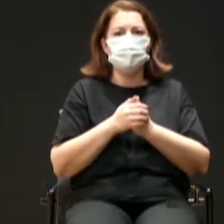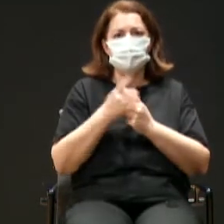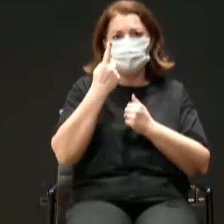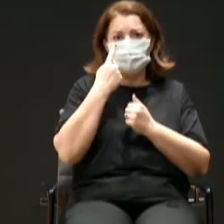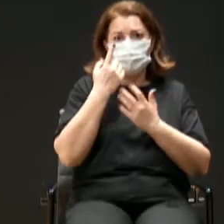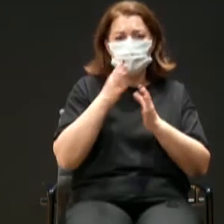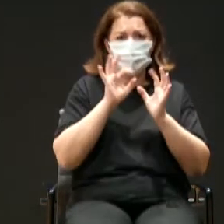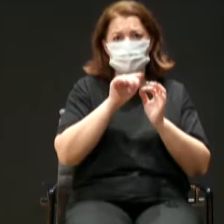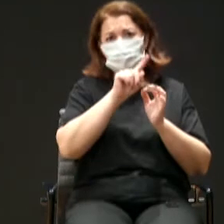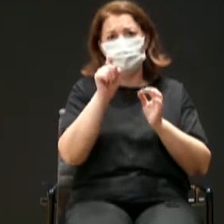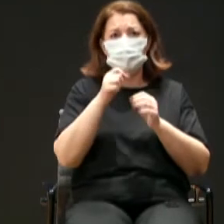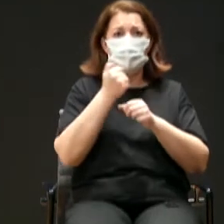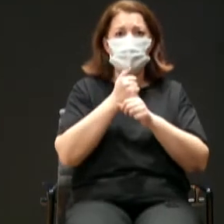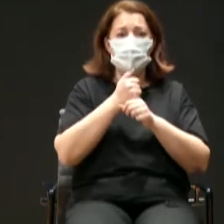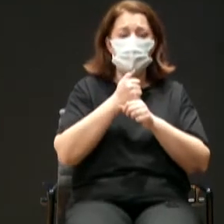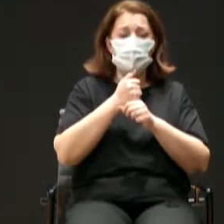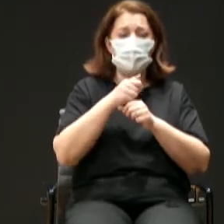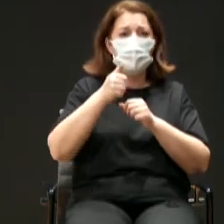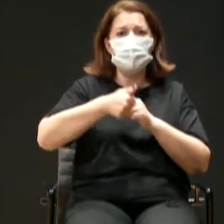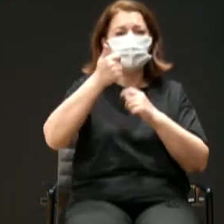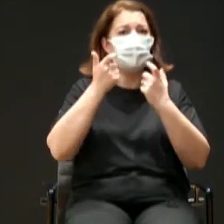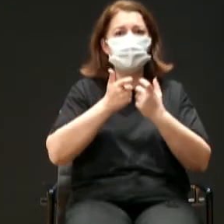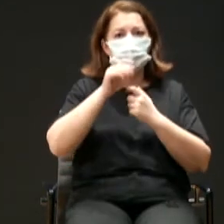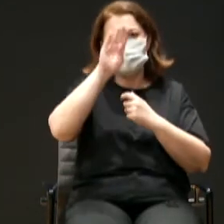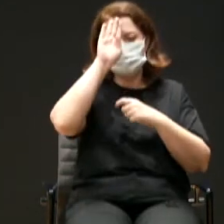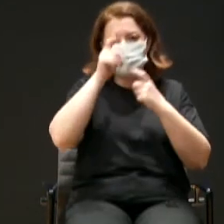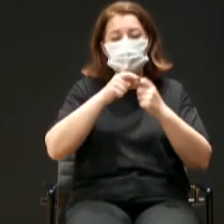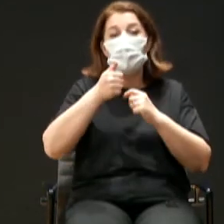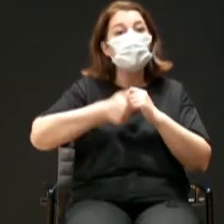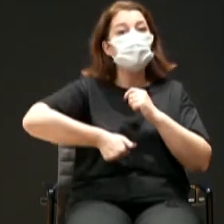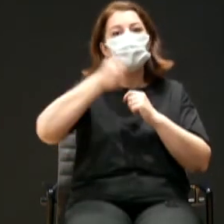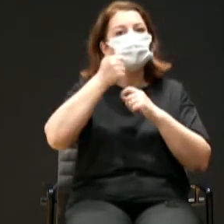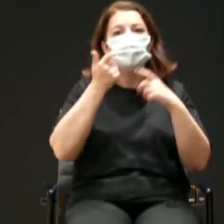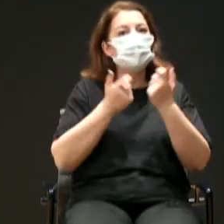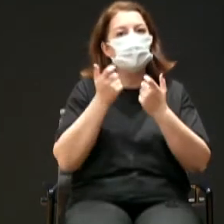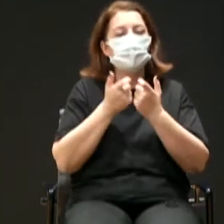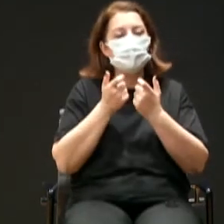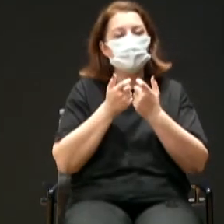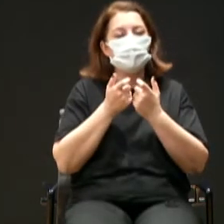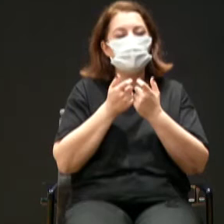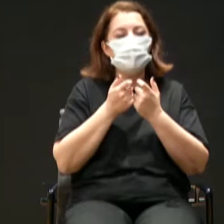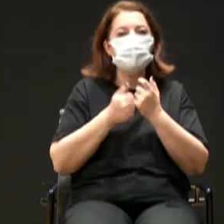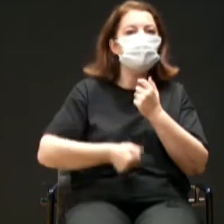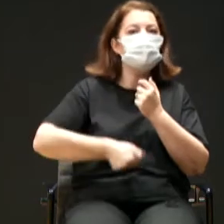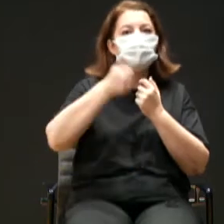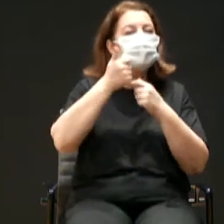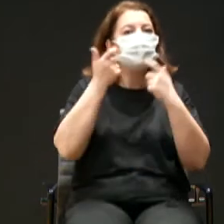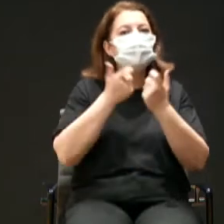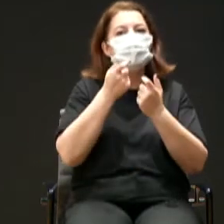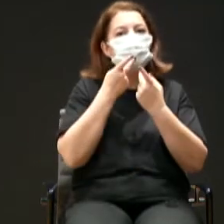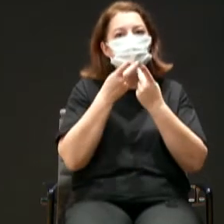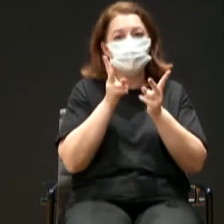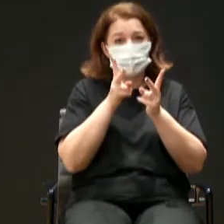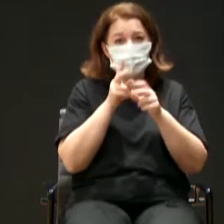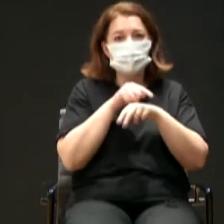Şimdi soruyorlar, genel başkanınız neredeydi? İstanbul'daydı. Başbakan neredeydi? Başbakanın nerede olduğunu